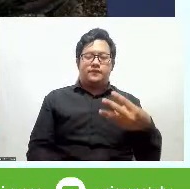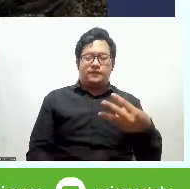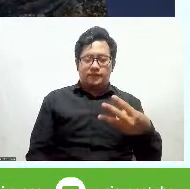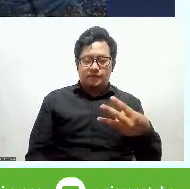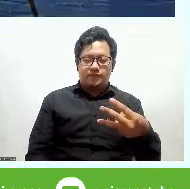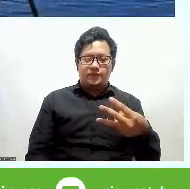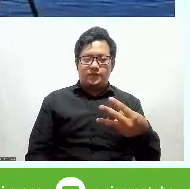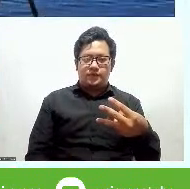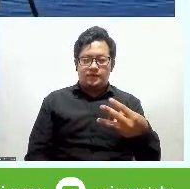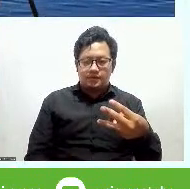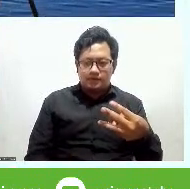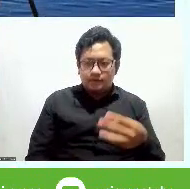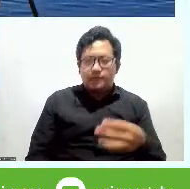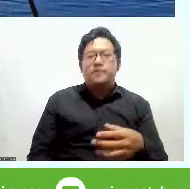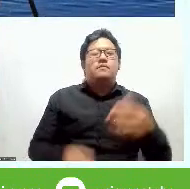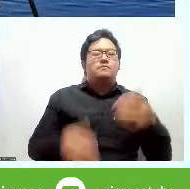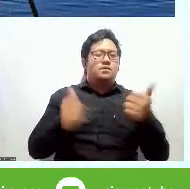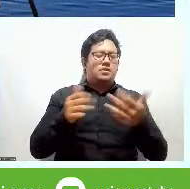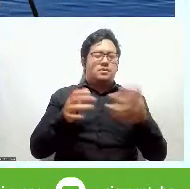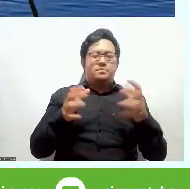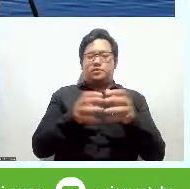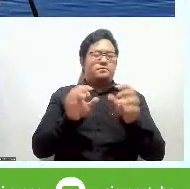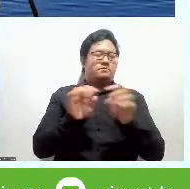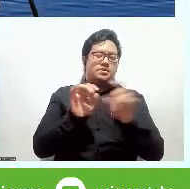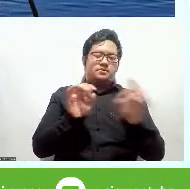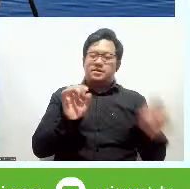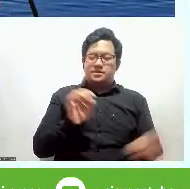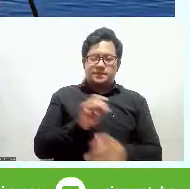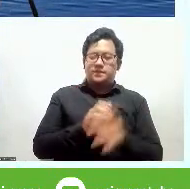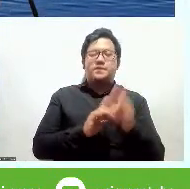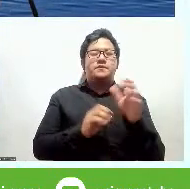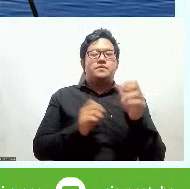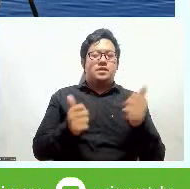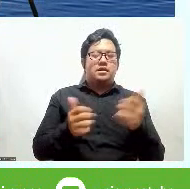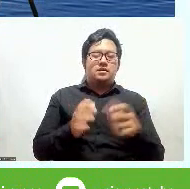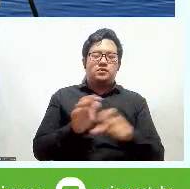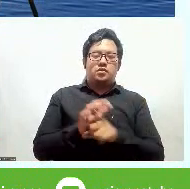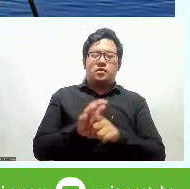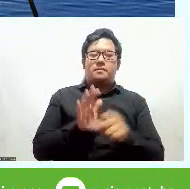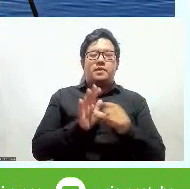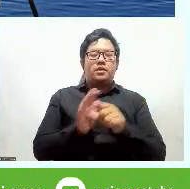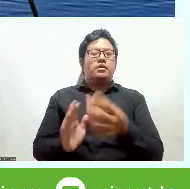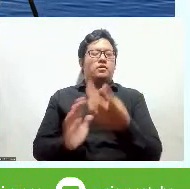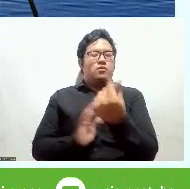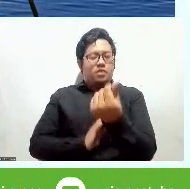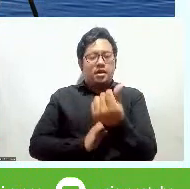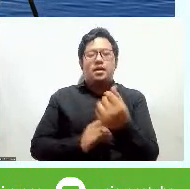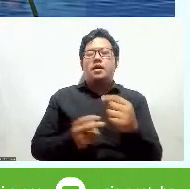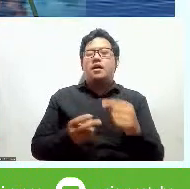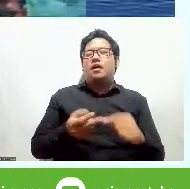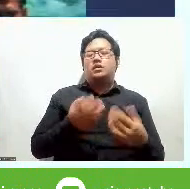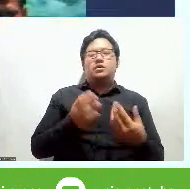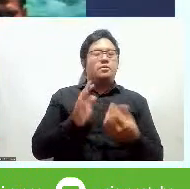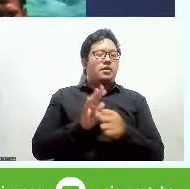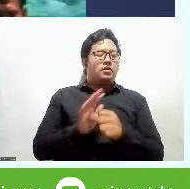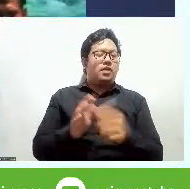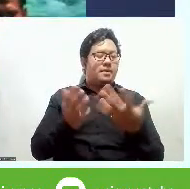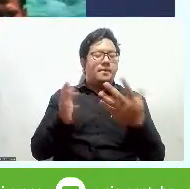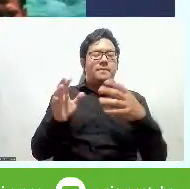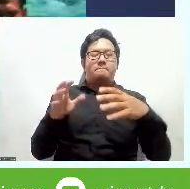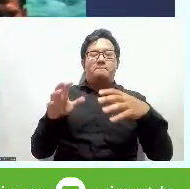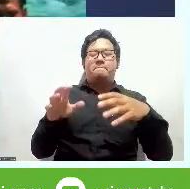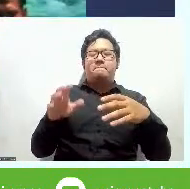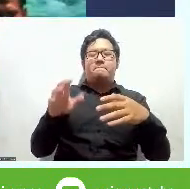dalam bentuk berbagai macam bisa dalam bentuk a dan Fit uang bisa insentif penghargaan dan segala macam